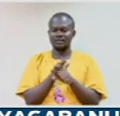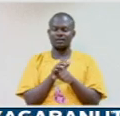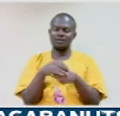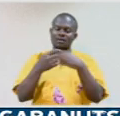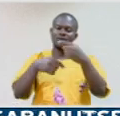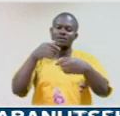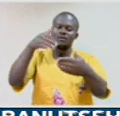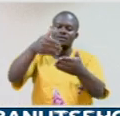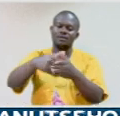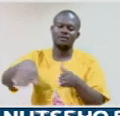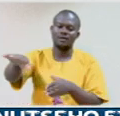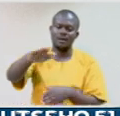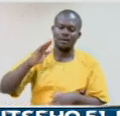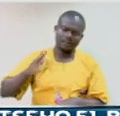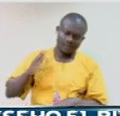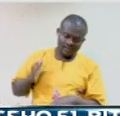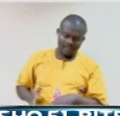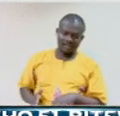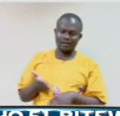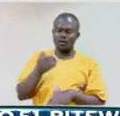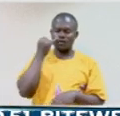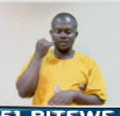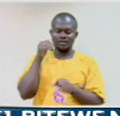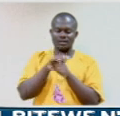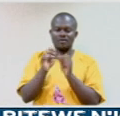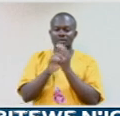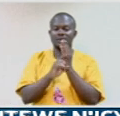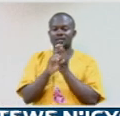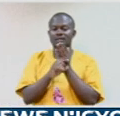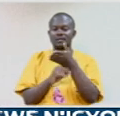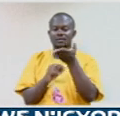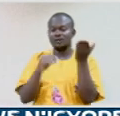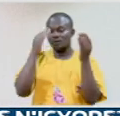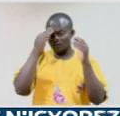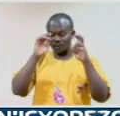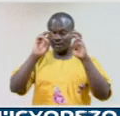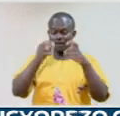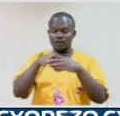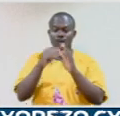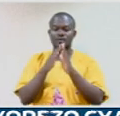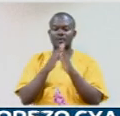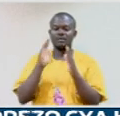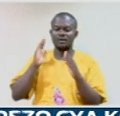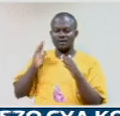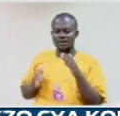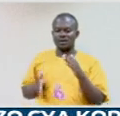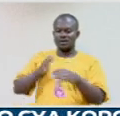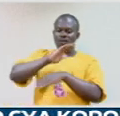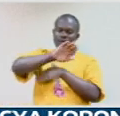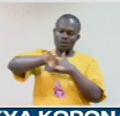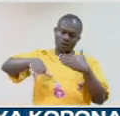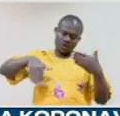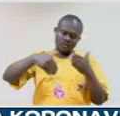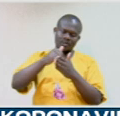Wakomeza kugera muri prefecture ya Butare. Prefecture ya Butare yahuye na kaga gakomeye kuri itariki kuko umujyi wa Butare wose